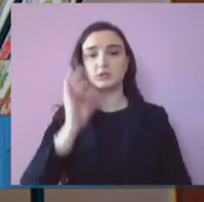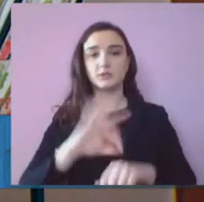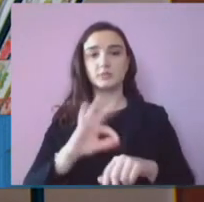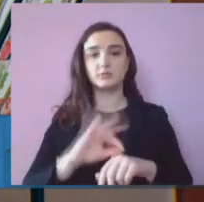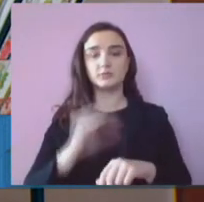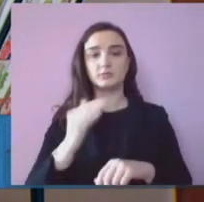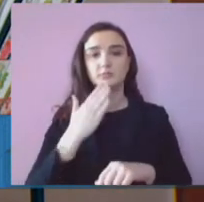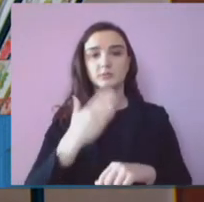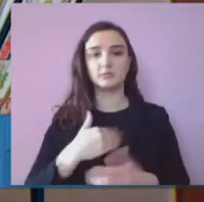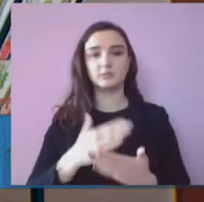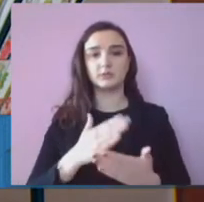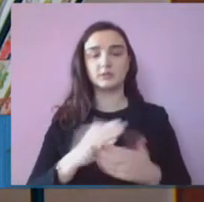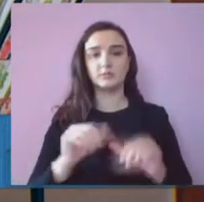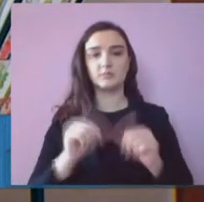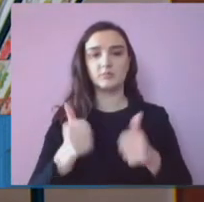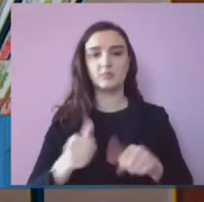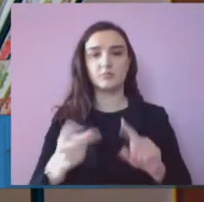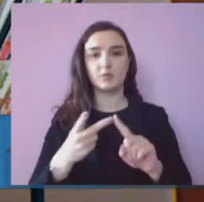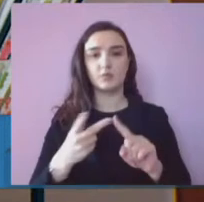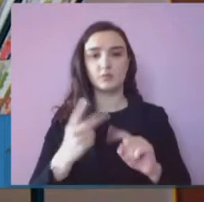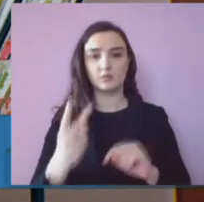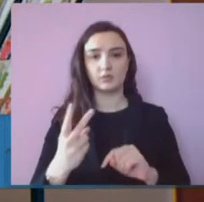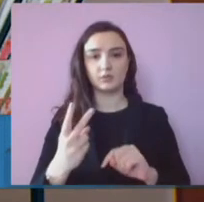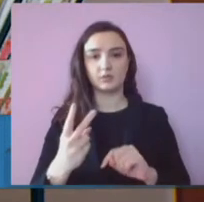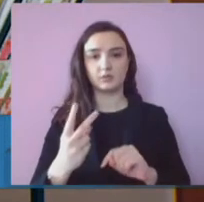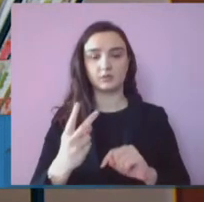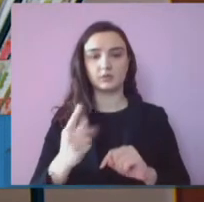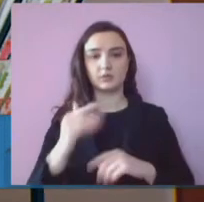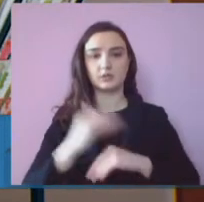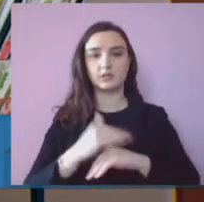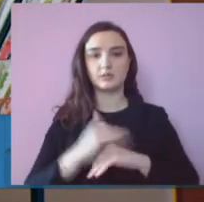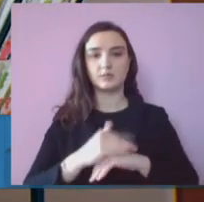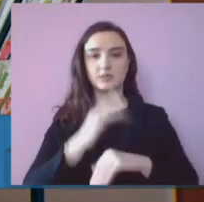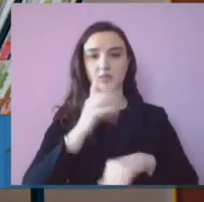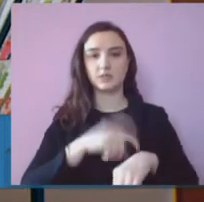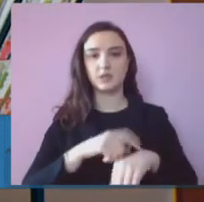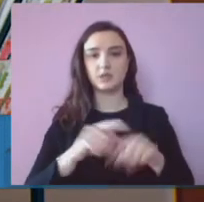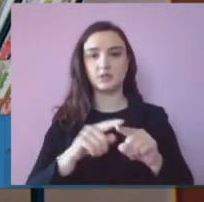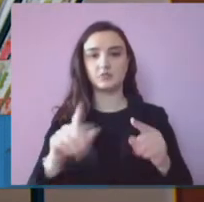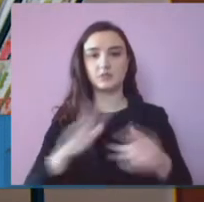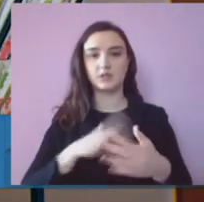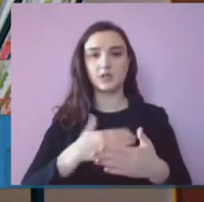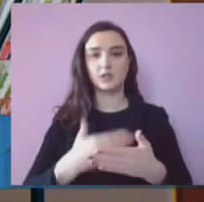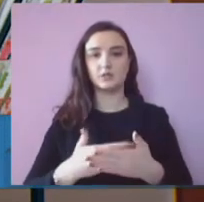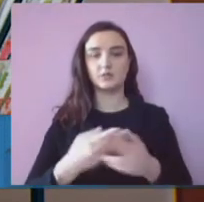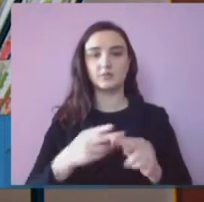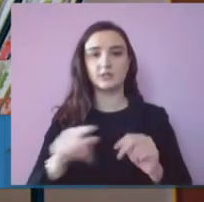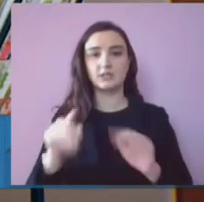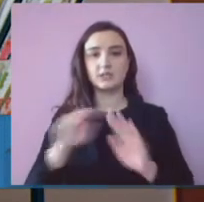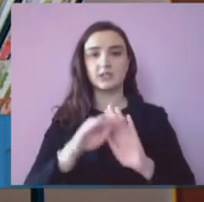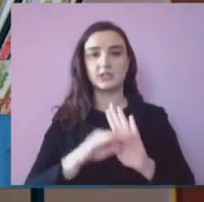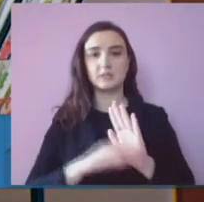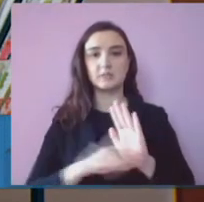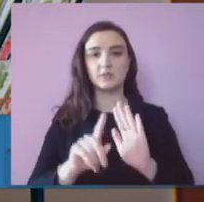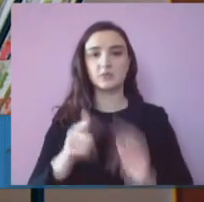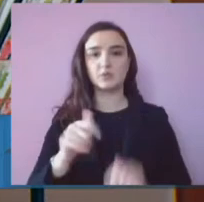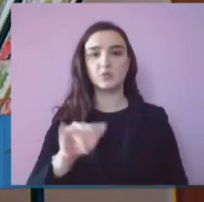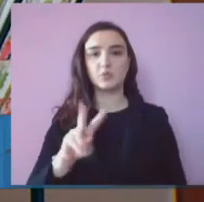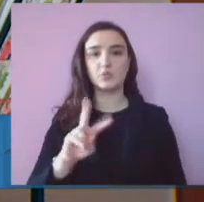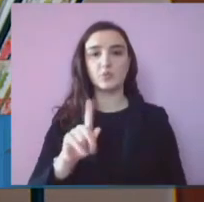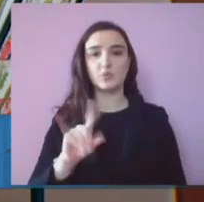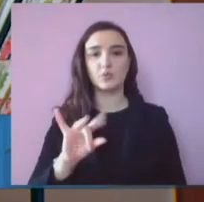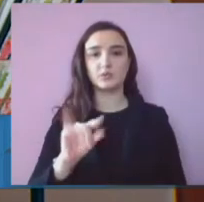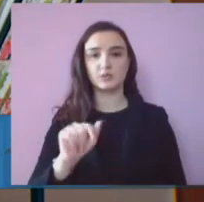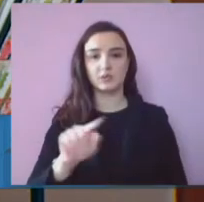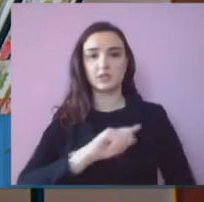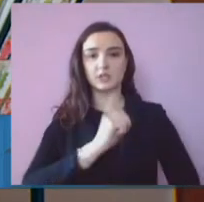ტიპი 2 დიაბეტისთვის განსაკუთრებით, რომ ღამის საათებში გააქტიურდება ხოლმე ის სისტემები, რომლებიც გლუკოზის დონეს აძლიერებენ.